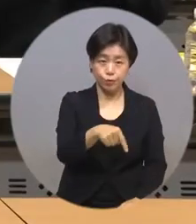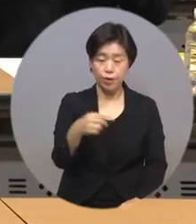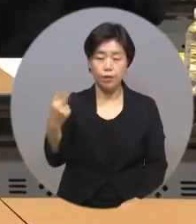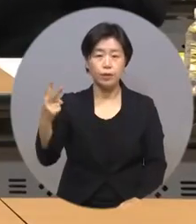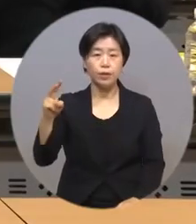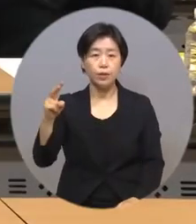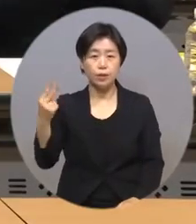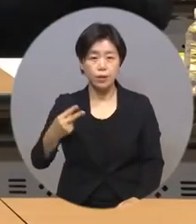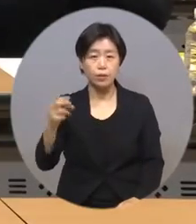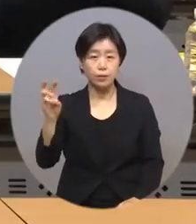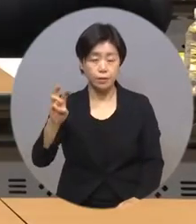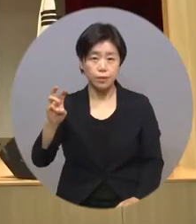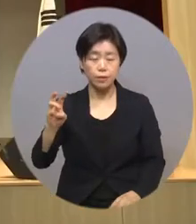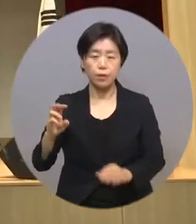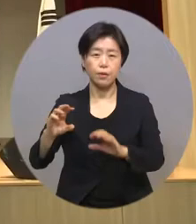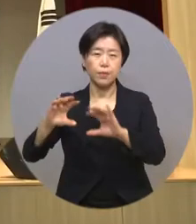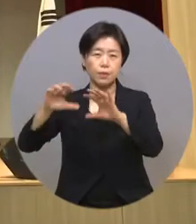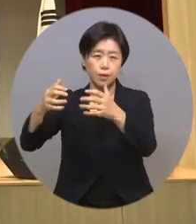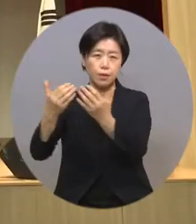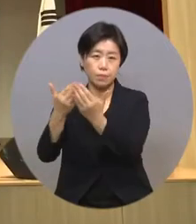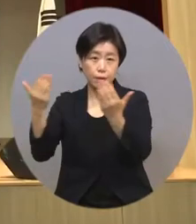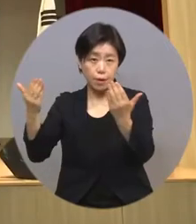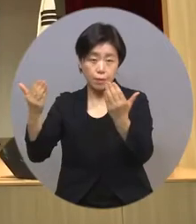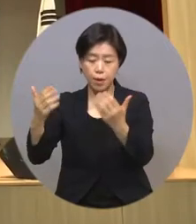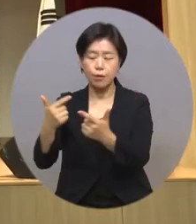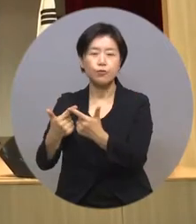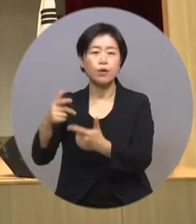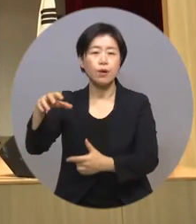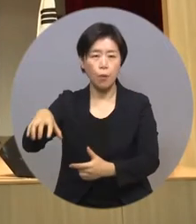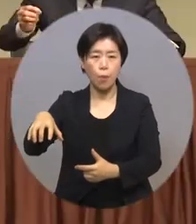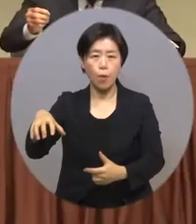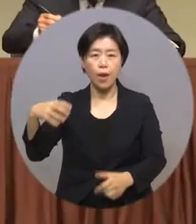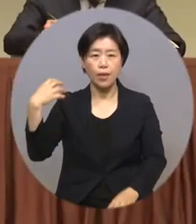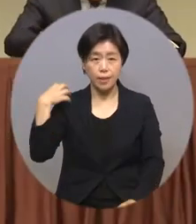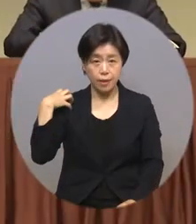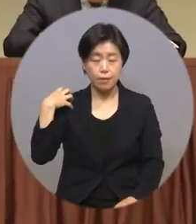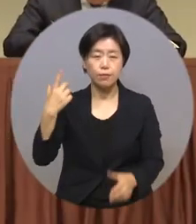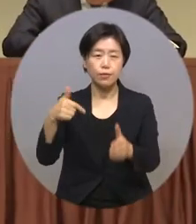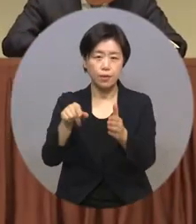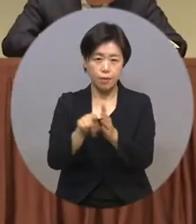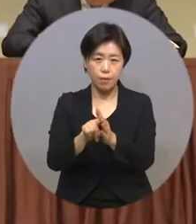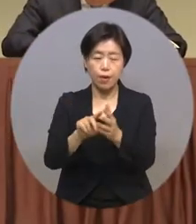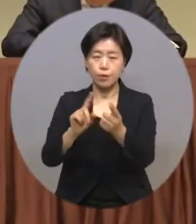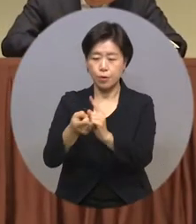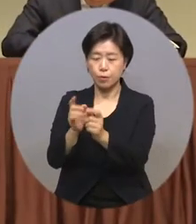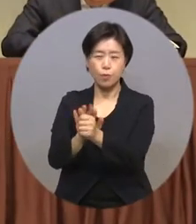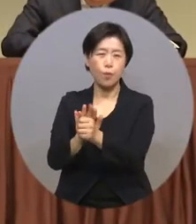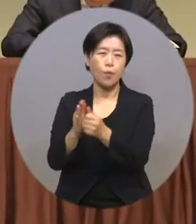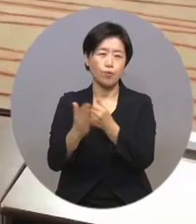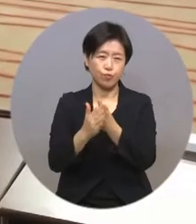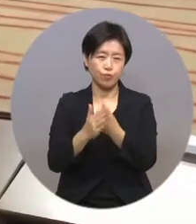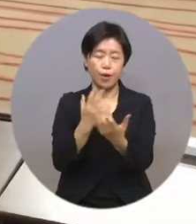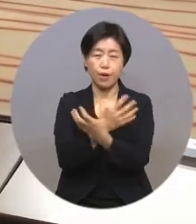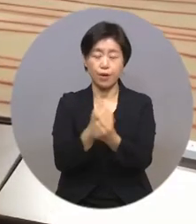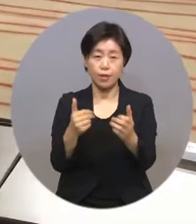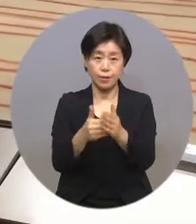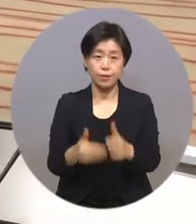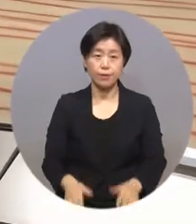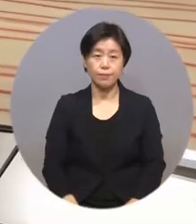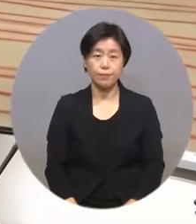2030 세계 박람회는 부산에 유치할 수 있도록 상호 지원을 위한 업무 협약에 체결했습니다.